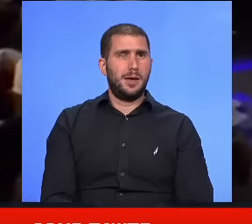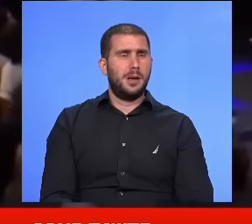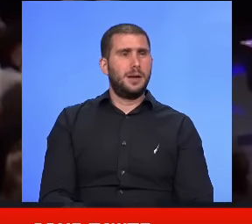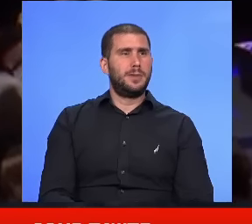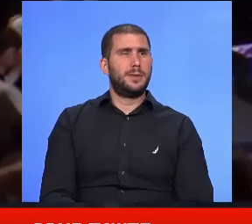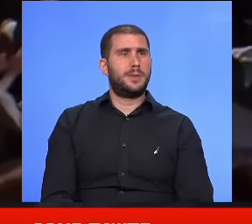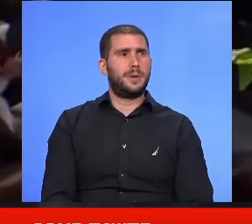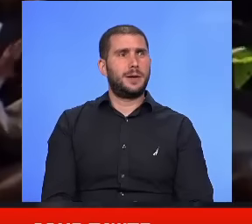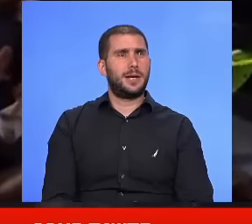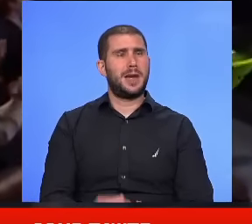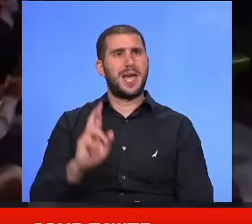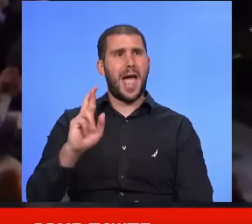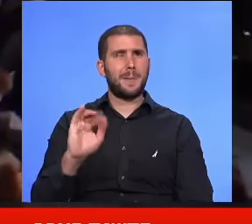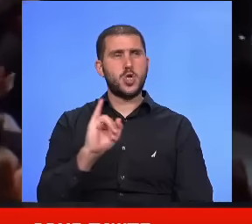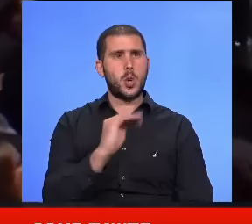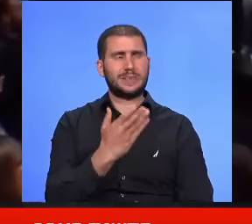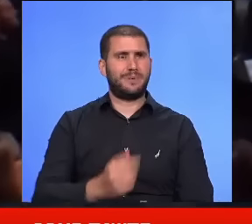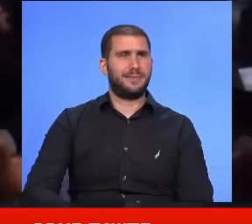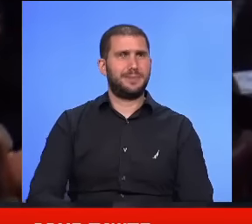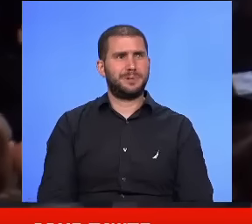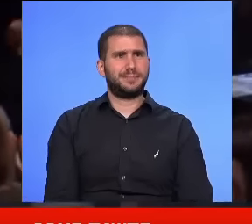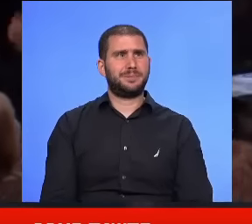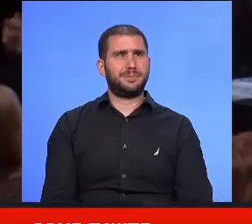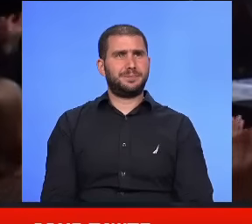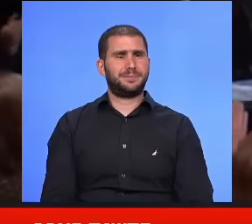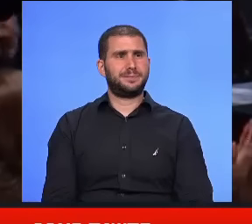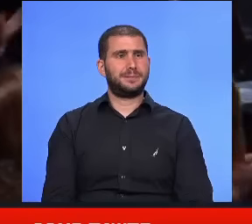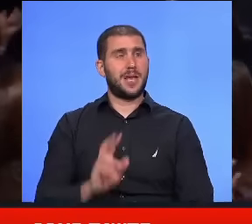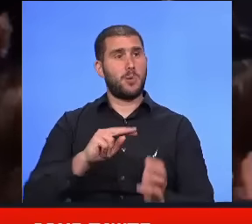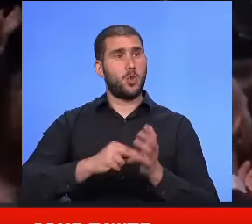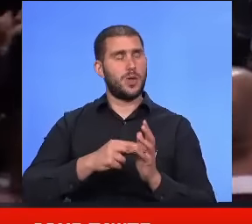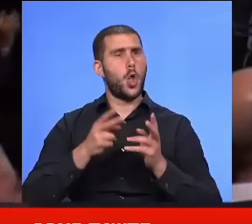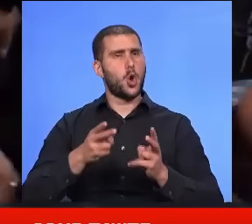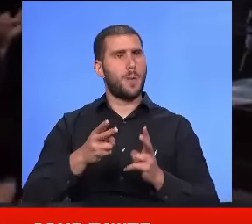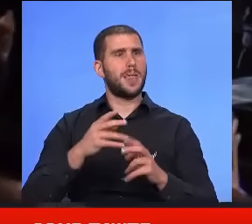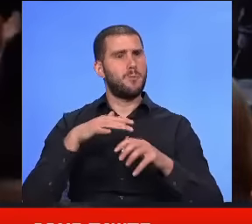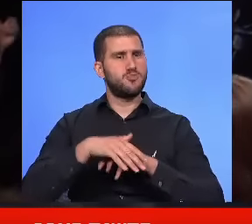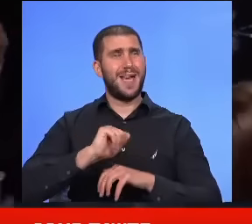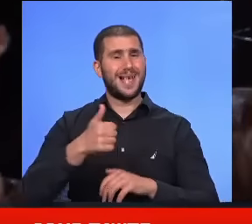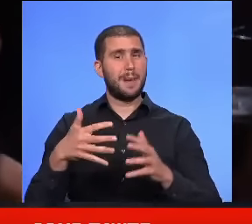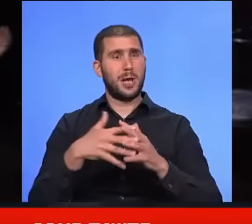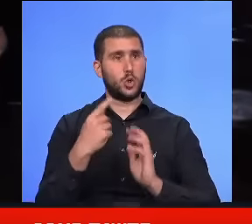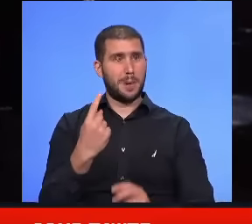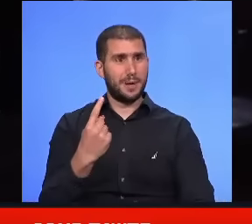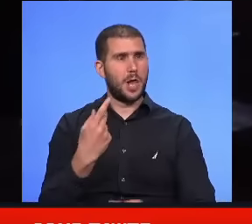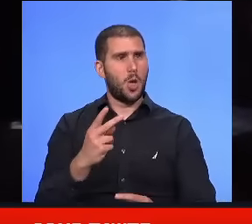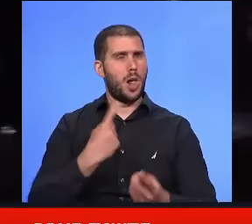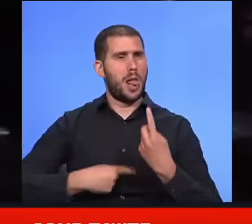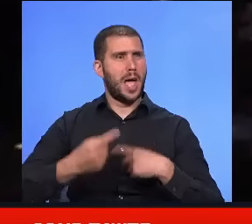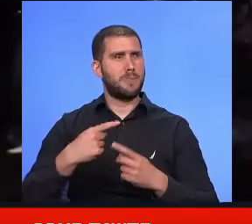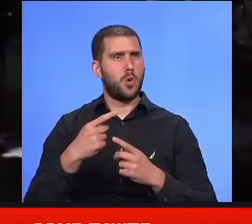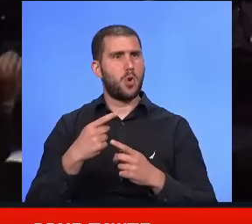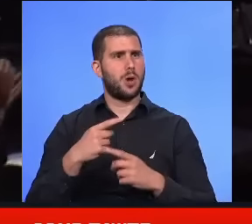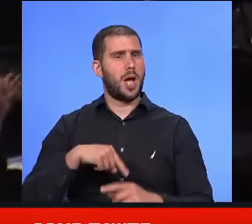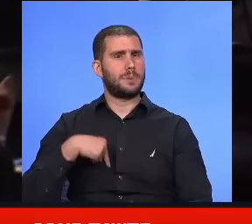and gentlemen, Rami Youssef. גם התוכנית הקומית המשפיעה ביותר בארצות הברית אינה יכולה לחמוק